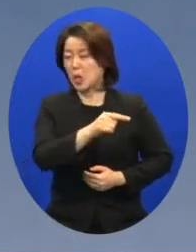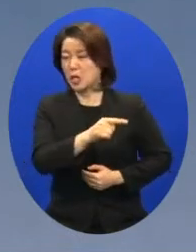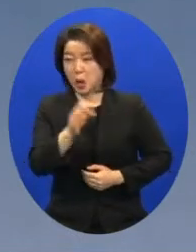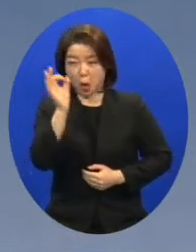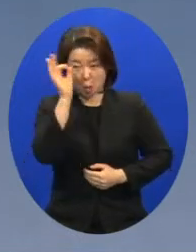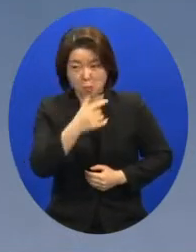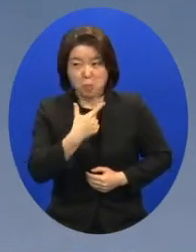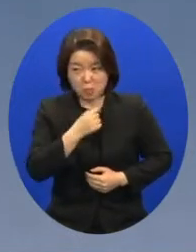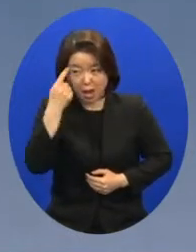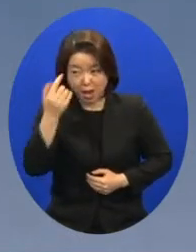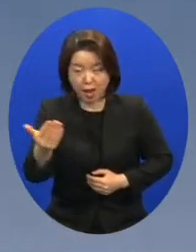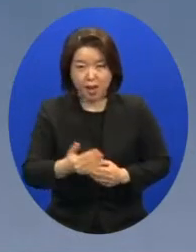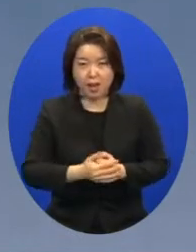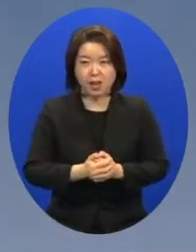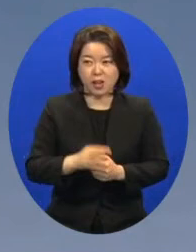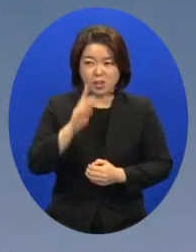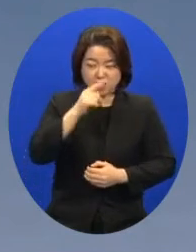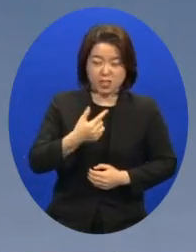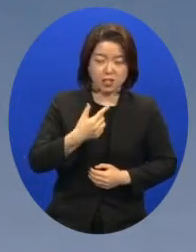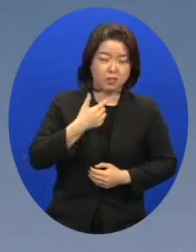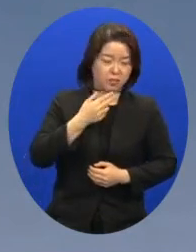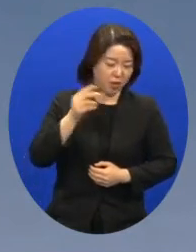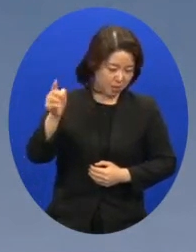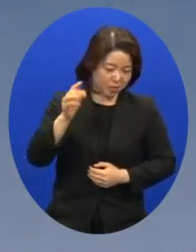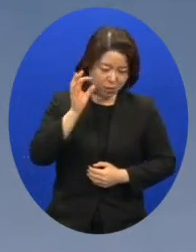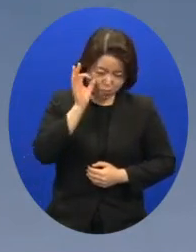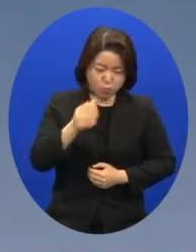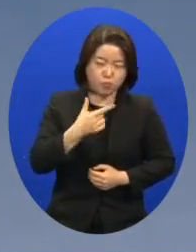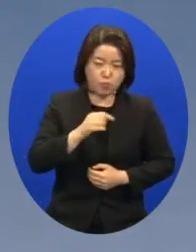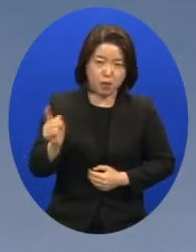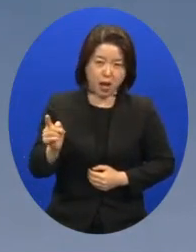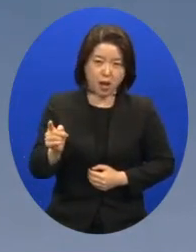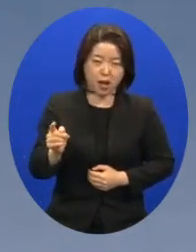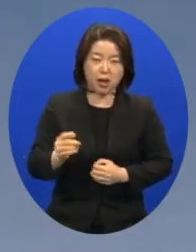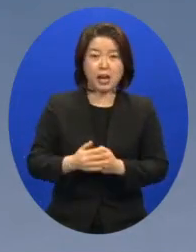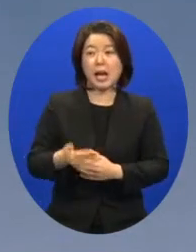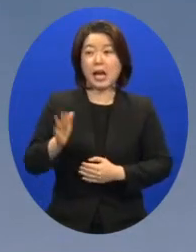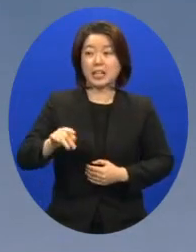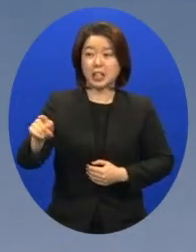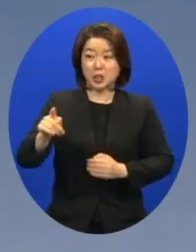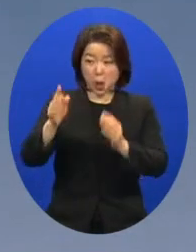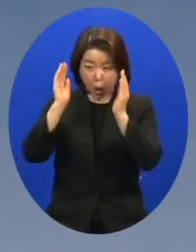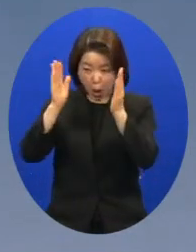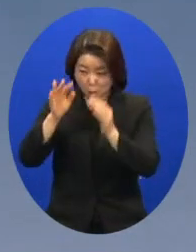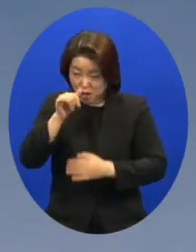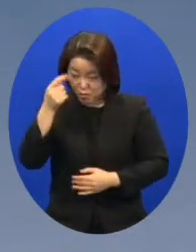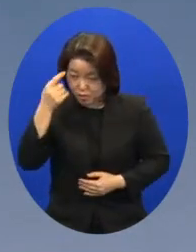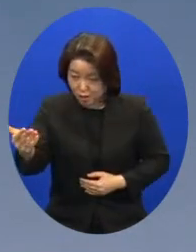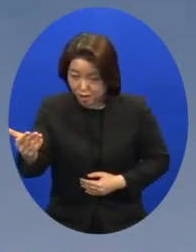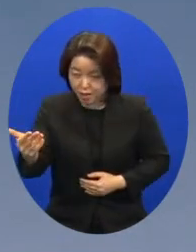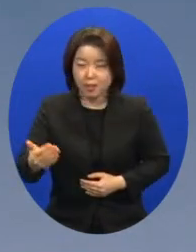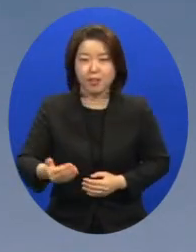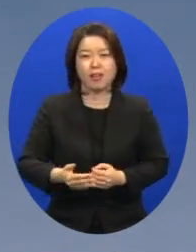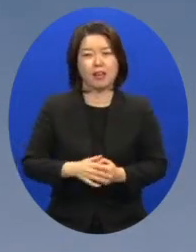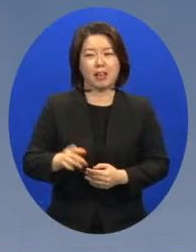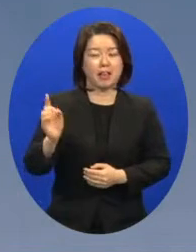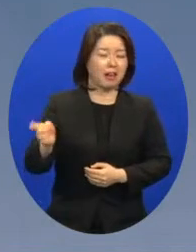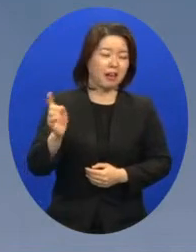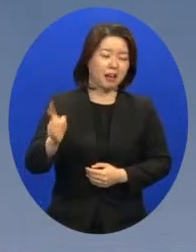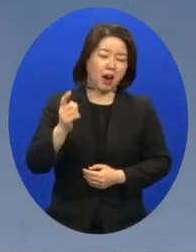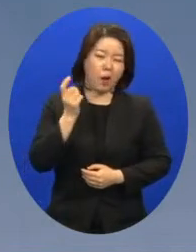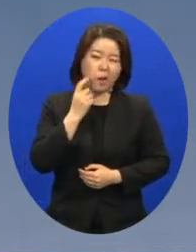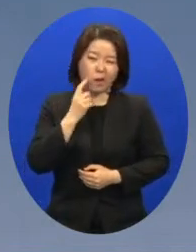싶지 틀림없이 보고싶을 거야 그런데 너 공부했고 있어 위선 떨지